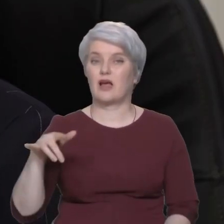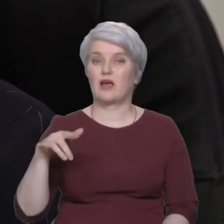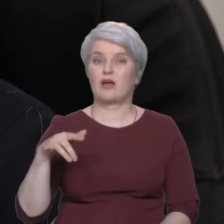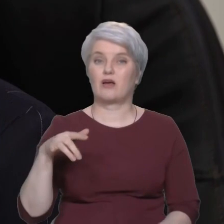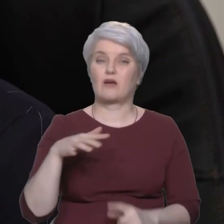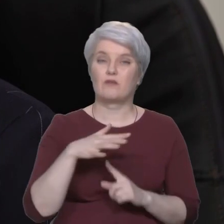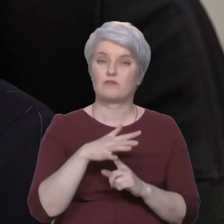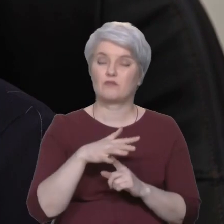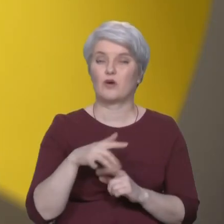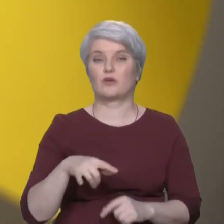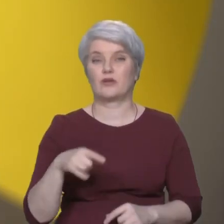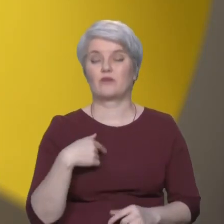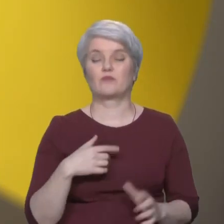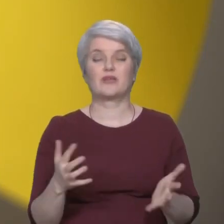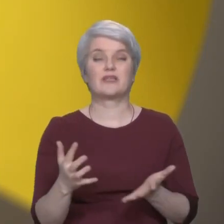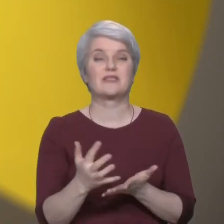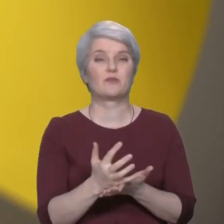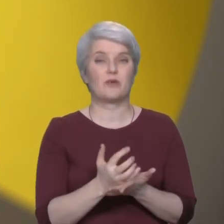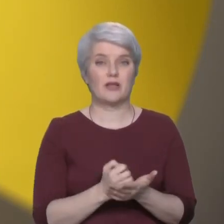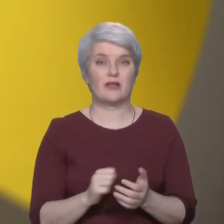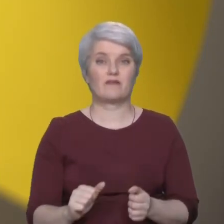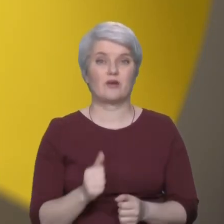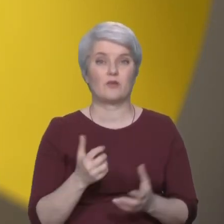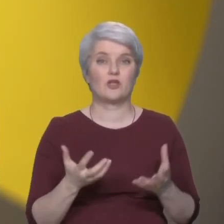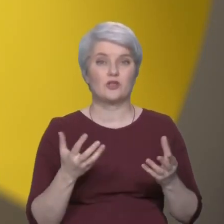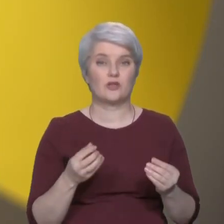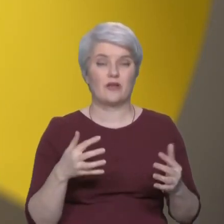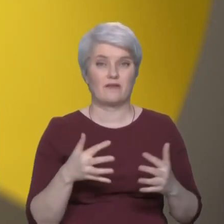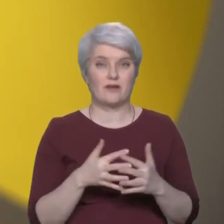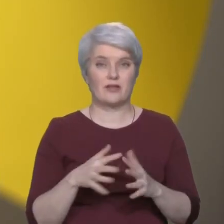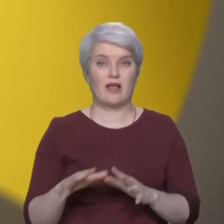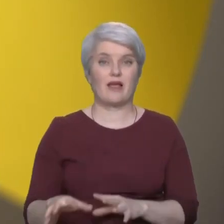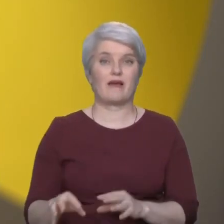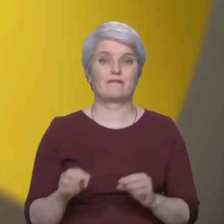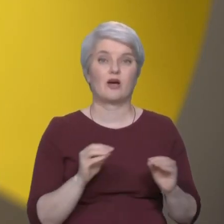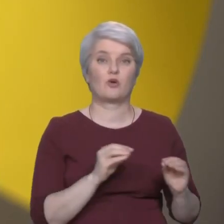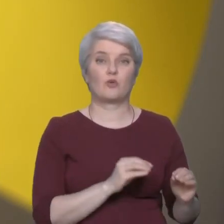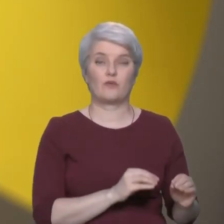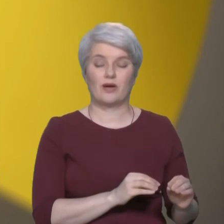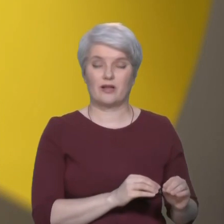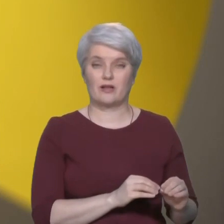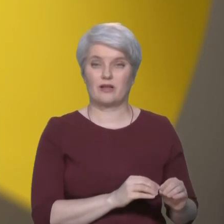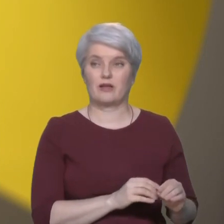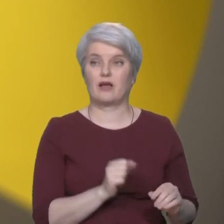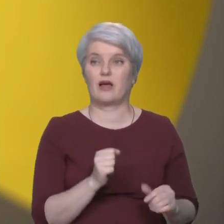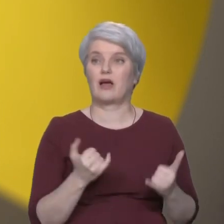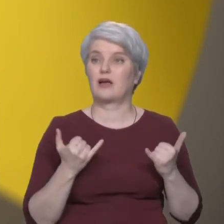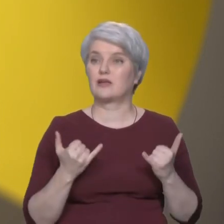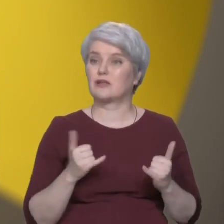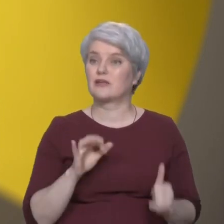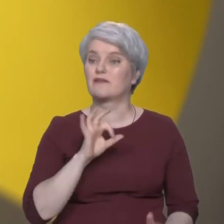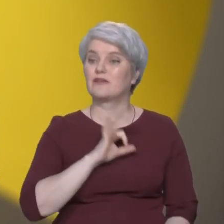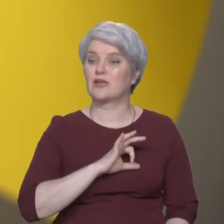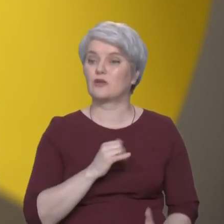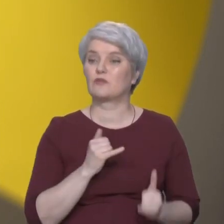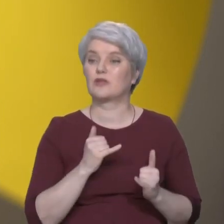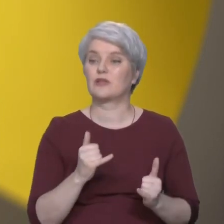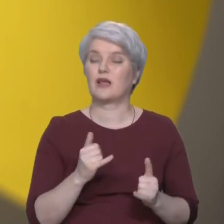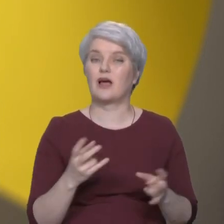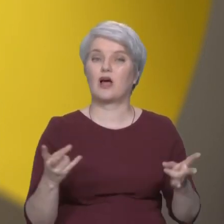ми зберегли і в перші дні війни евакуювали, а зараз використовуємо для